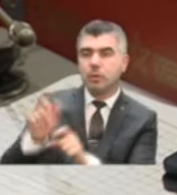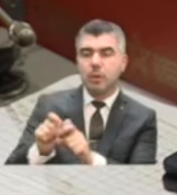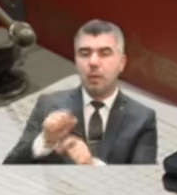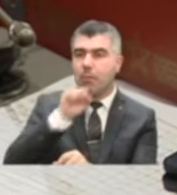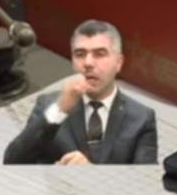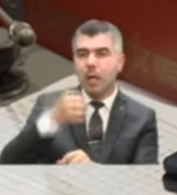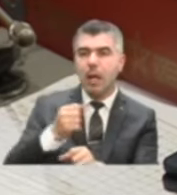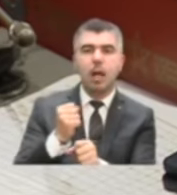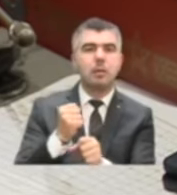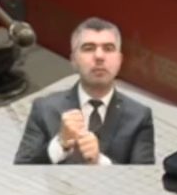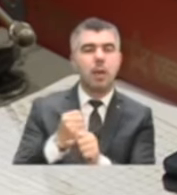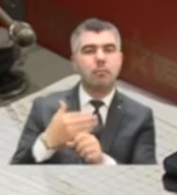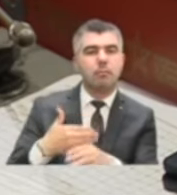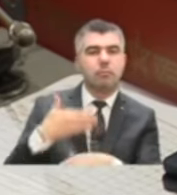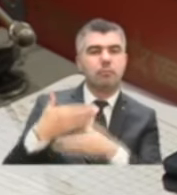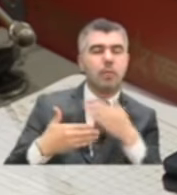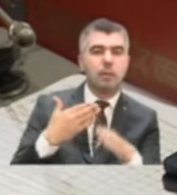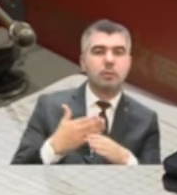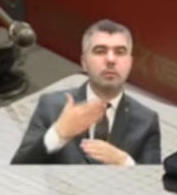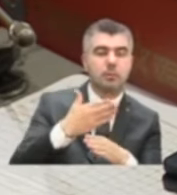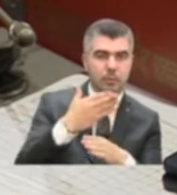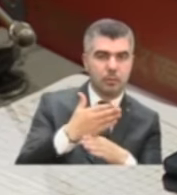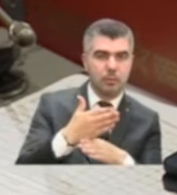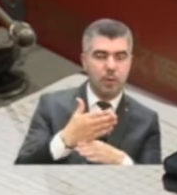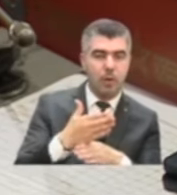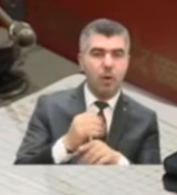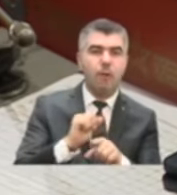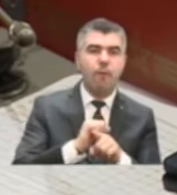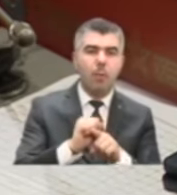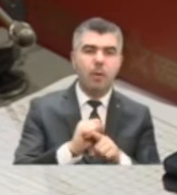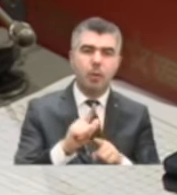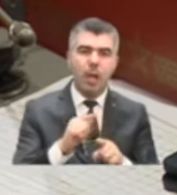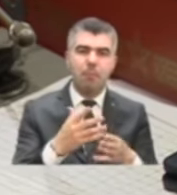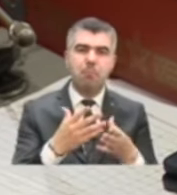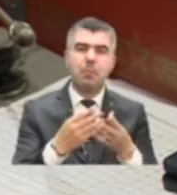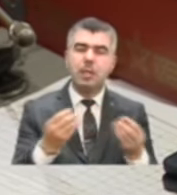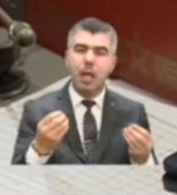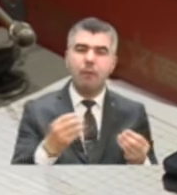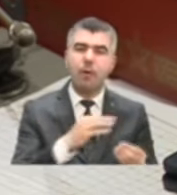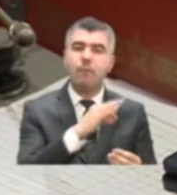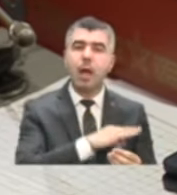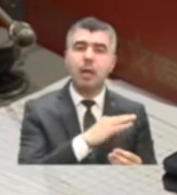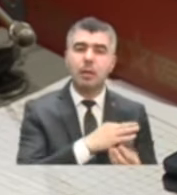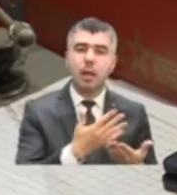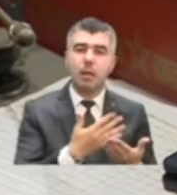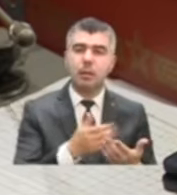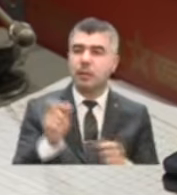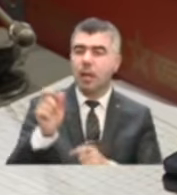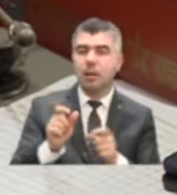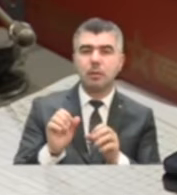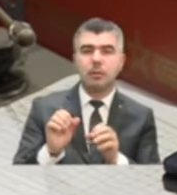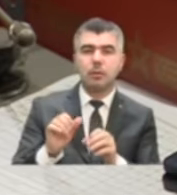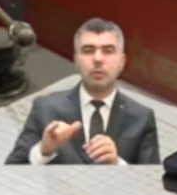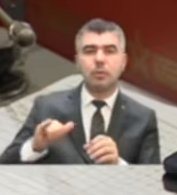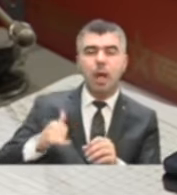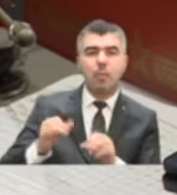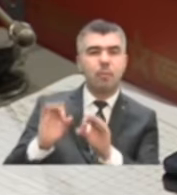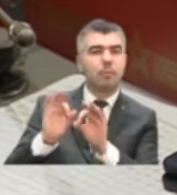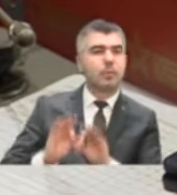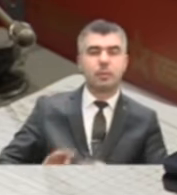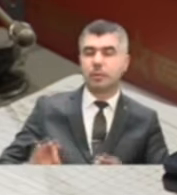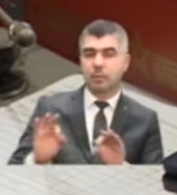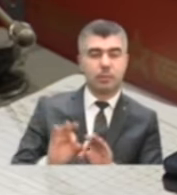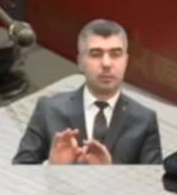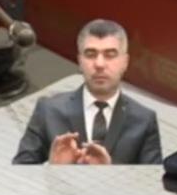يخدم. لان لاحظنا ان مجموعه ديال التكوينات للاسف ما كت يعني كيكون نفس التكوينات في مجال واحد